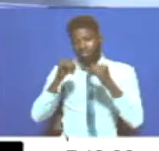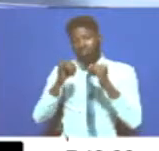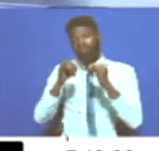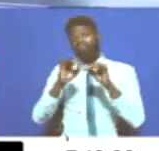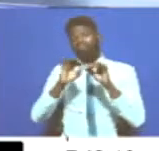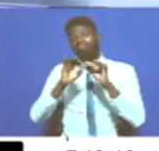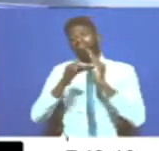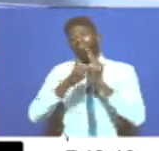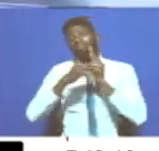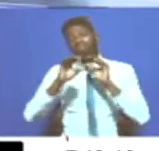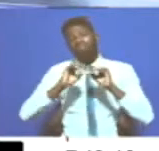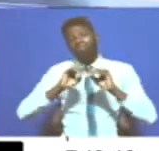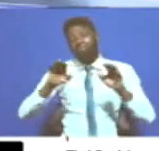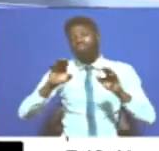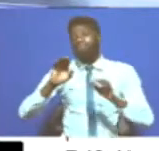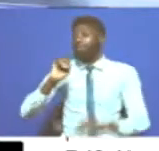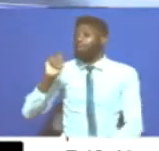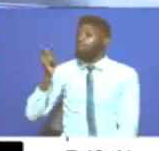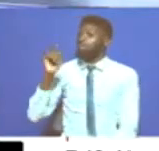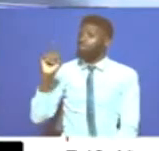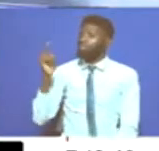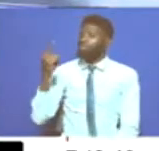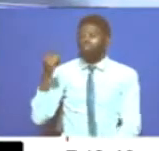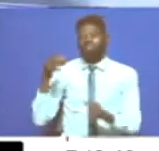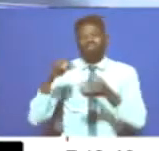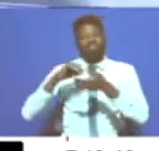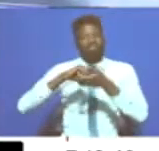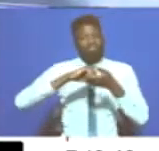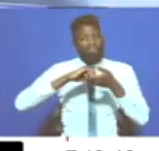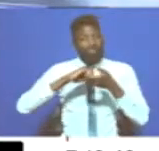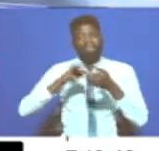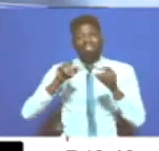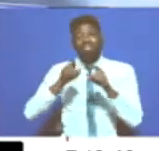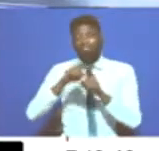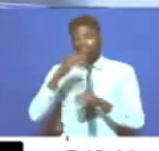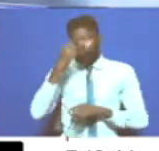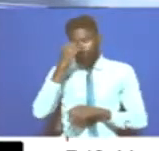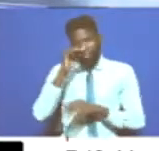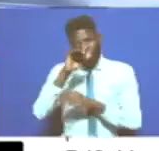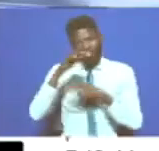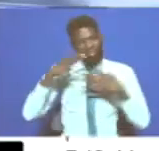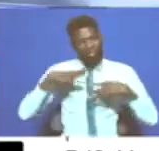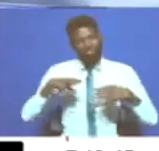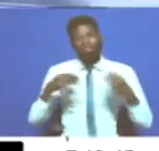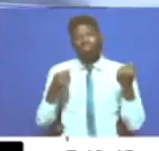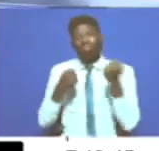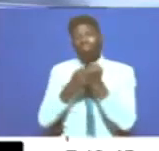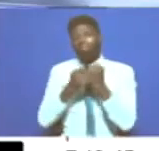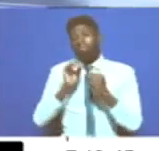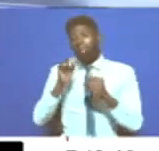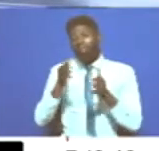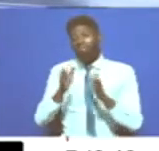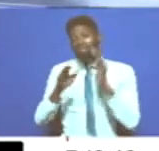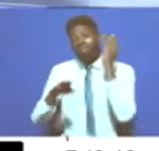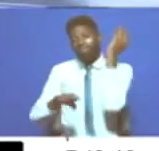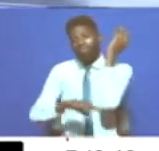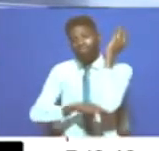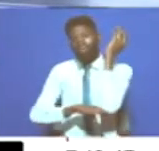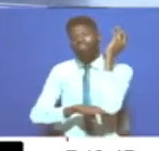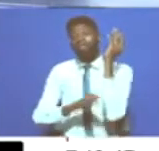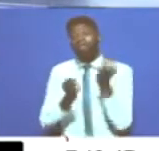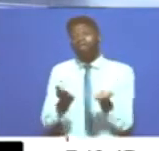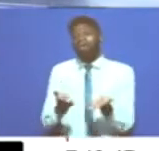wa rais aliwahimiza wapiga kura waunge mkono mfumo wake wa kuimarisha uchumi kuanzia mashinani unaokusudiwa kuleta